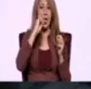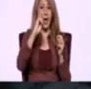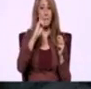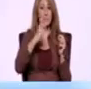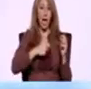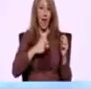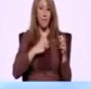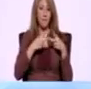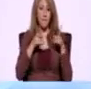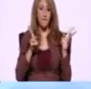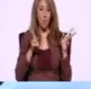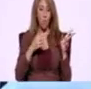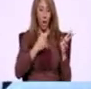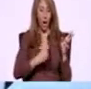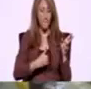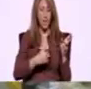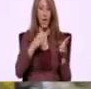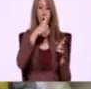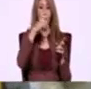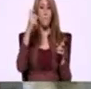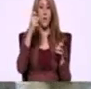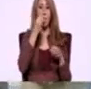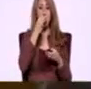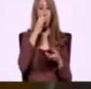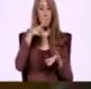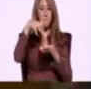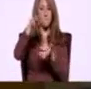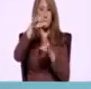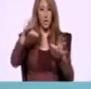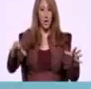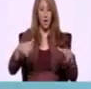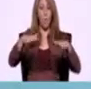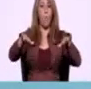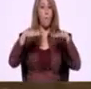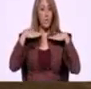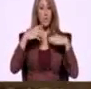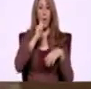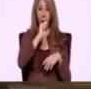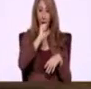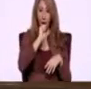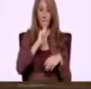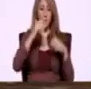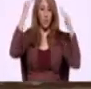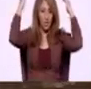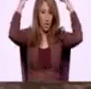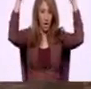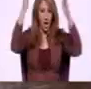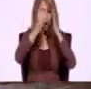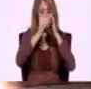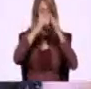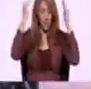قلب مفتوح، وتساهم ب100 قافلة غذائية وبطاطين ولحوم، وستشارك في تركيب